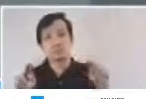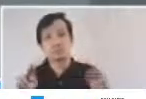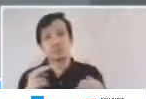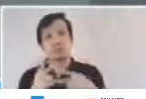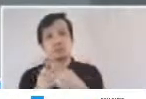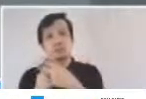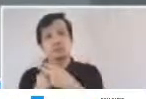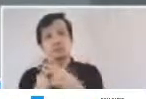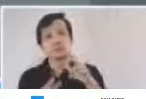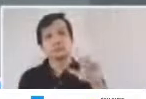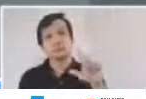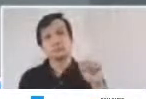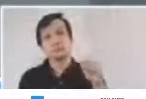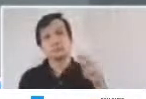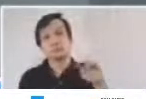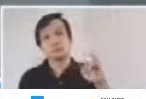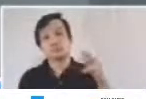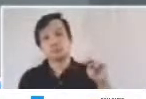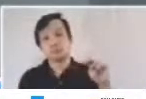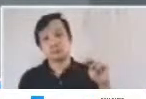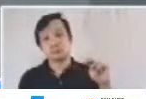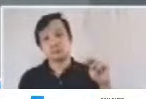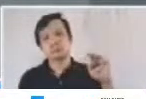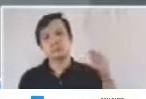Medicine, mayroon ng